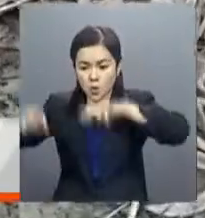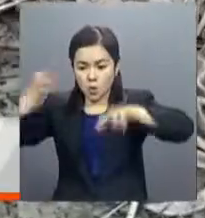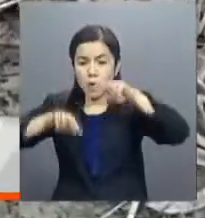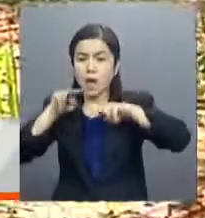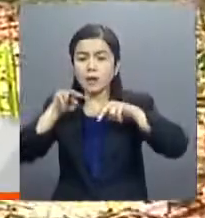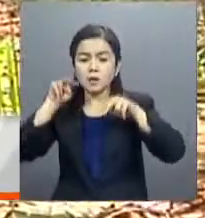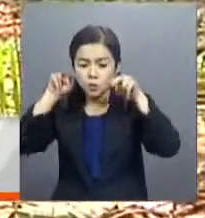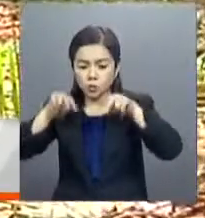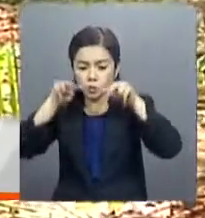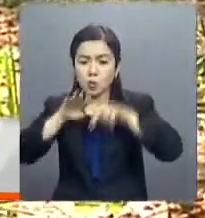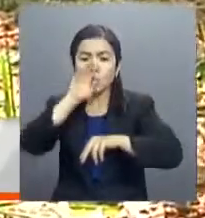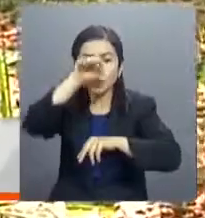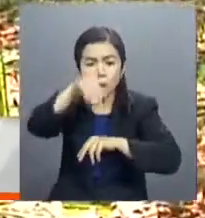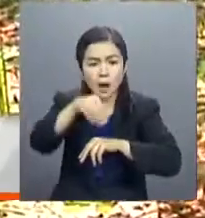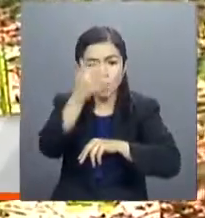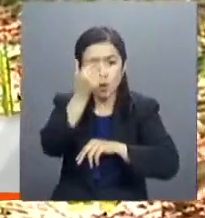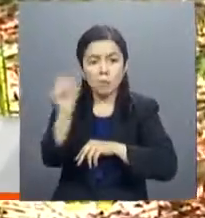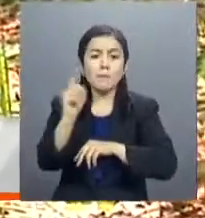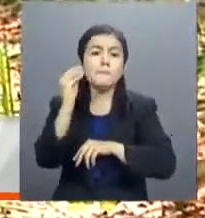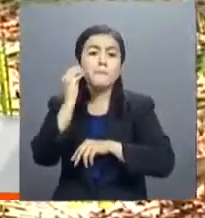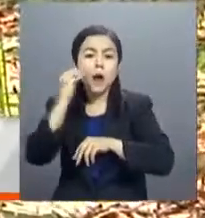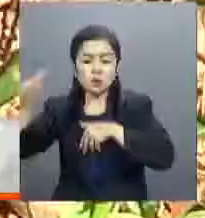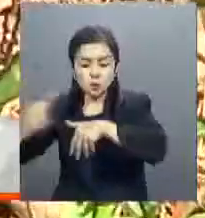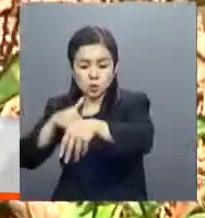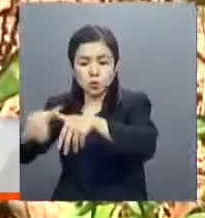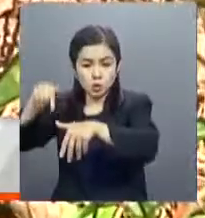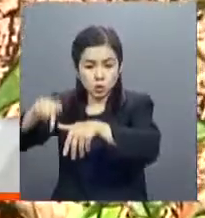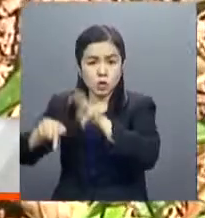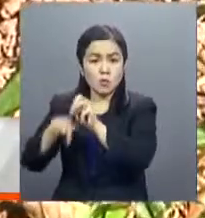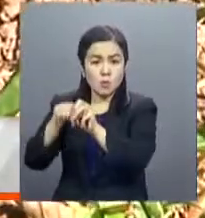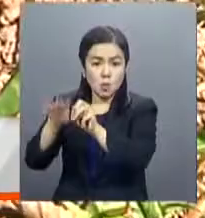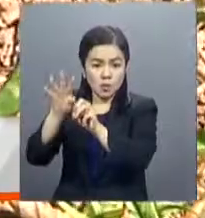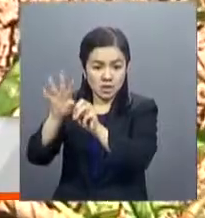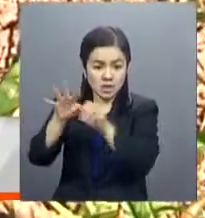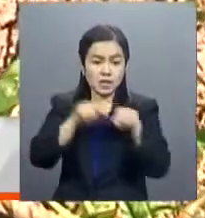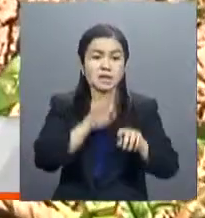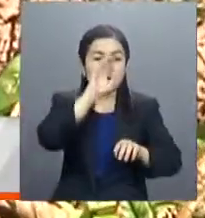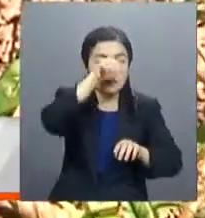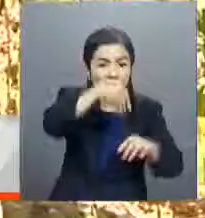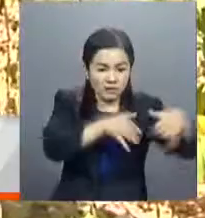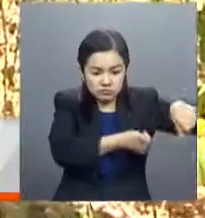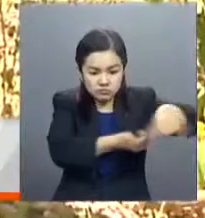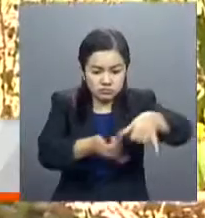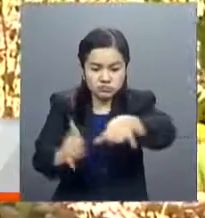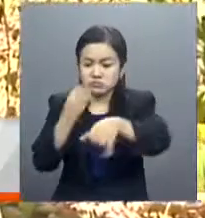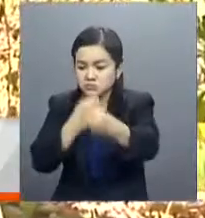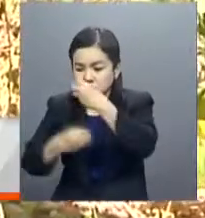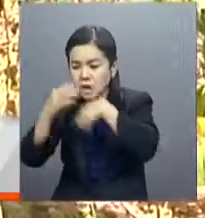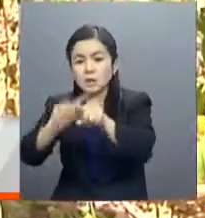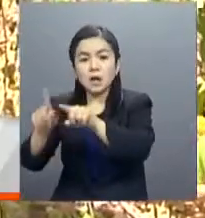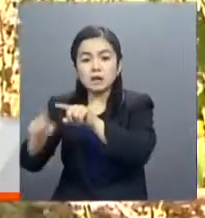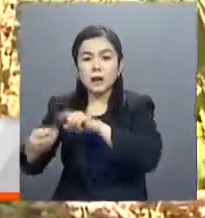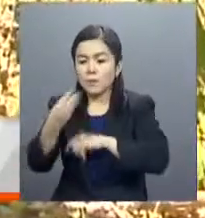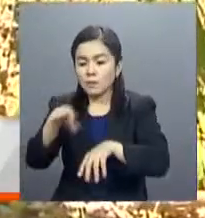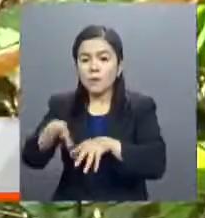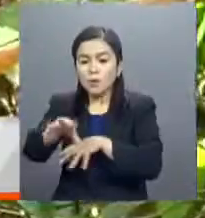ป่าที่เข้ามาหากินในเขตหมู่บ้านกงชังหมู่ที่4ตำบลป่าร่อนอำเภอกาญจนดิษโดยช้างป่ากินน้ำใน